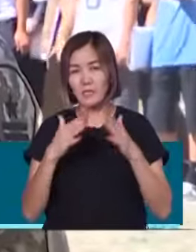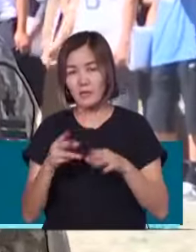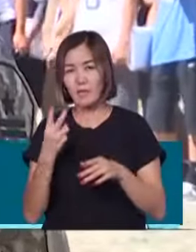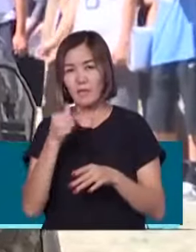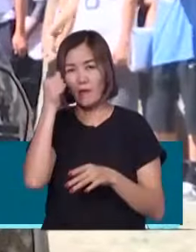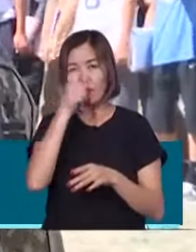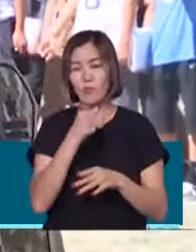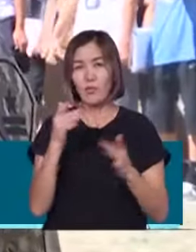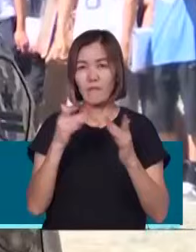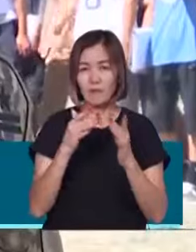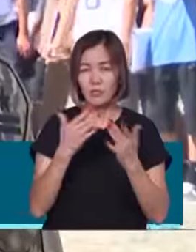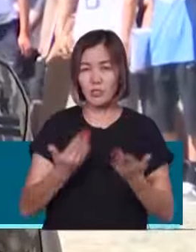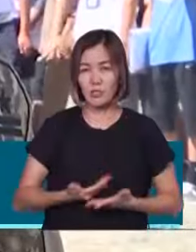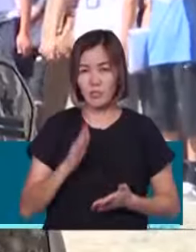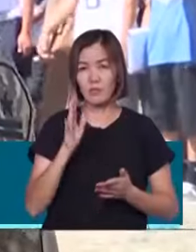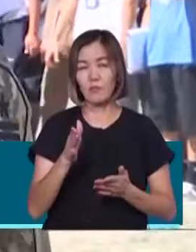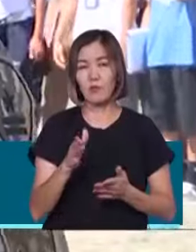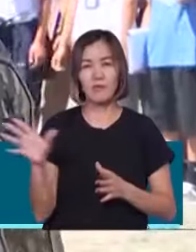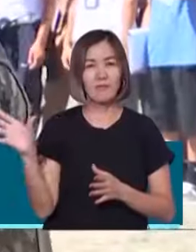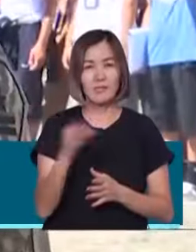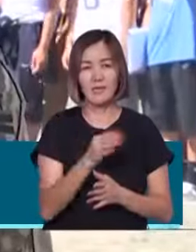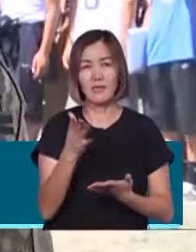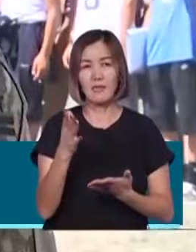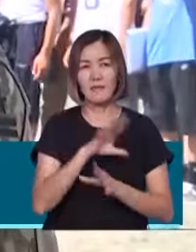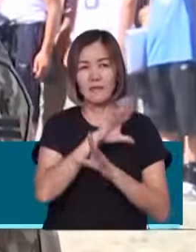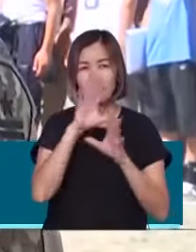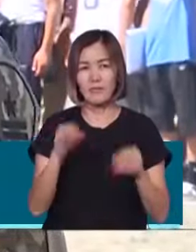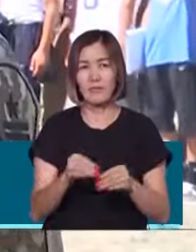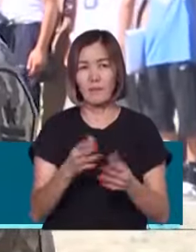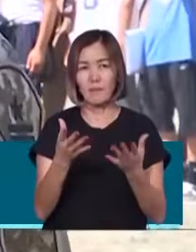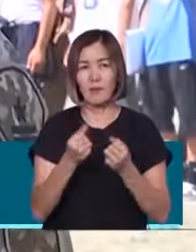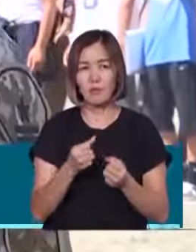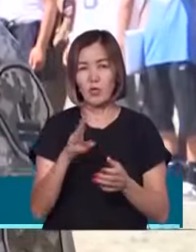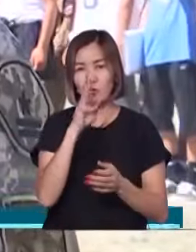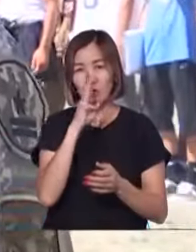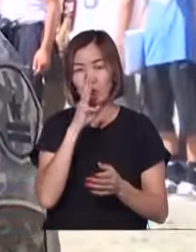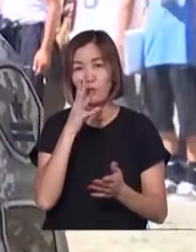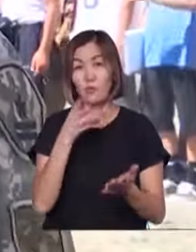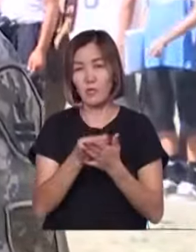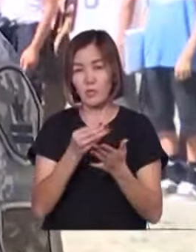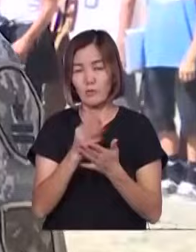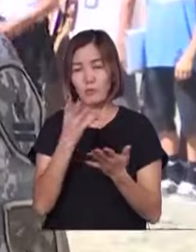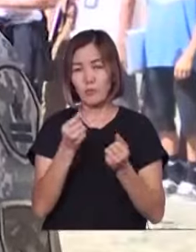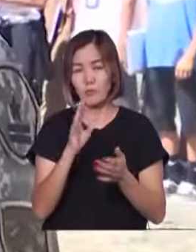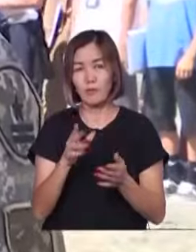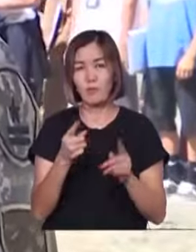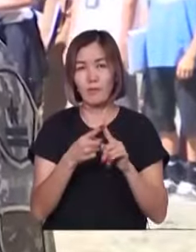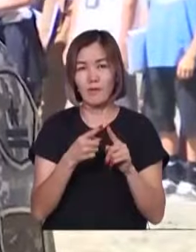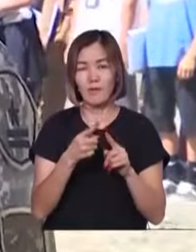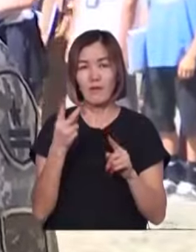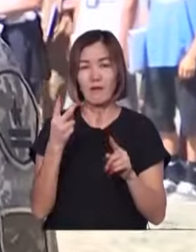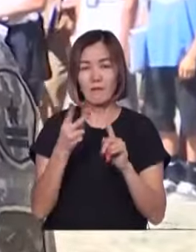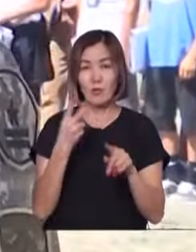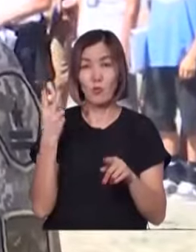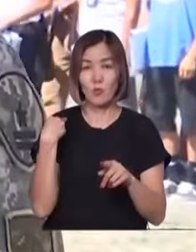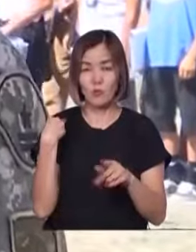в общежитиях все курсанты без исключения получают стипендию первый первый второй